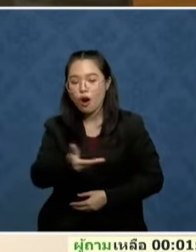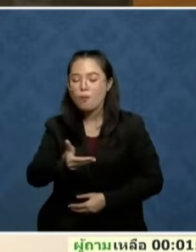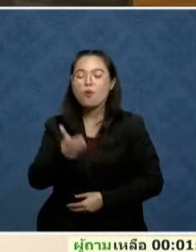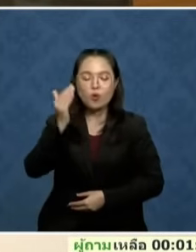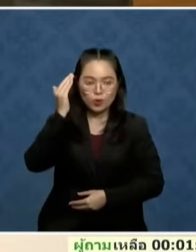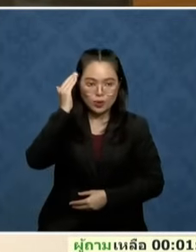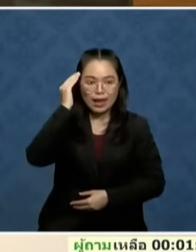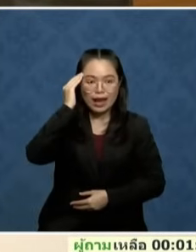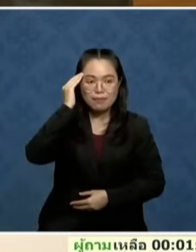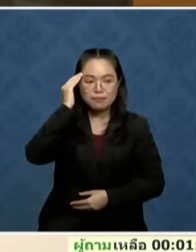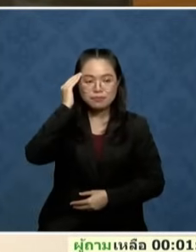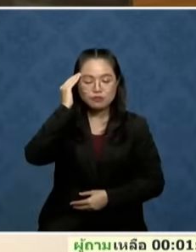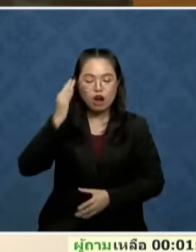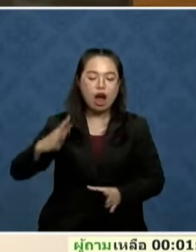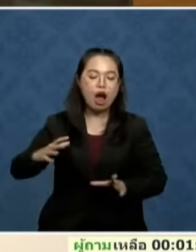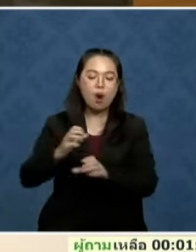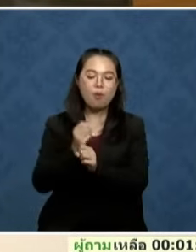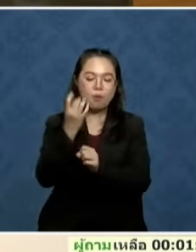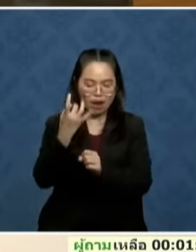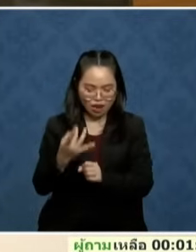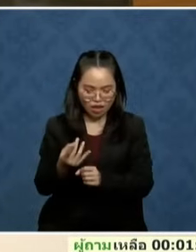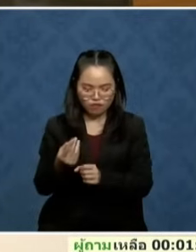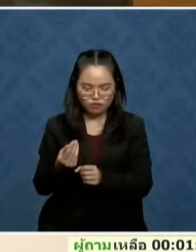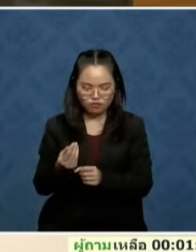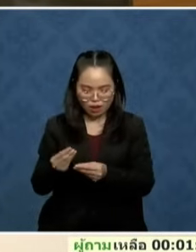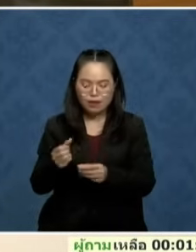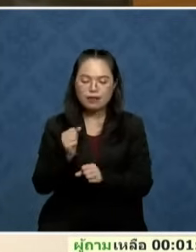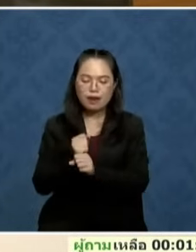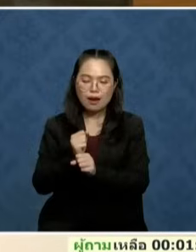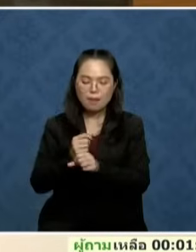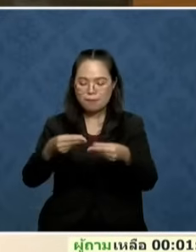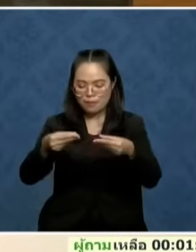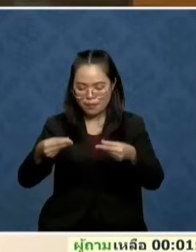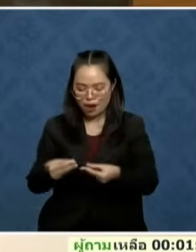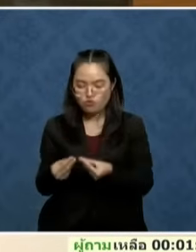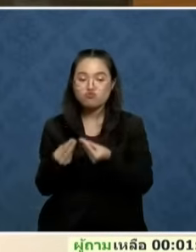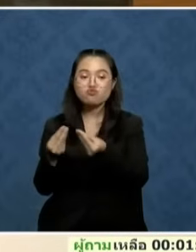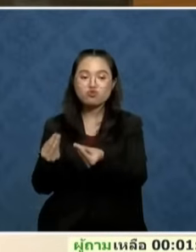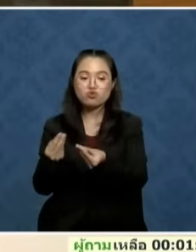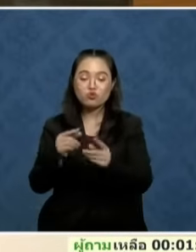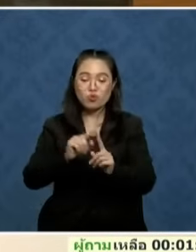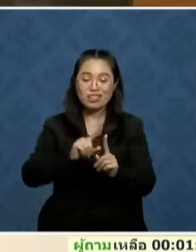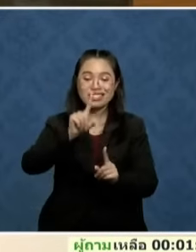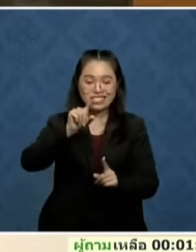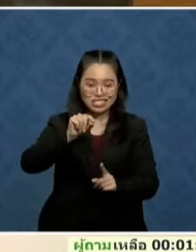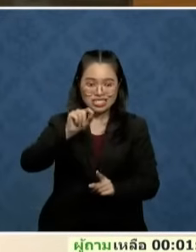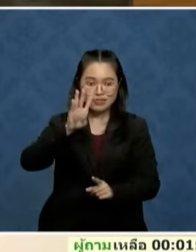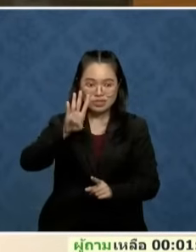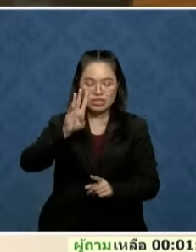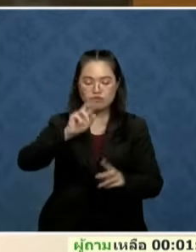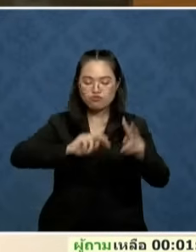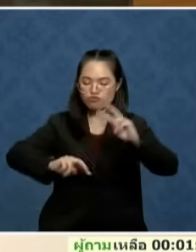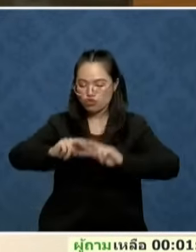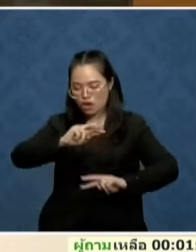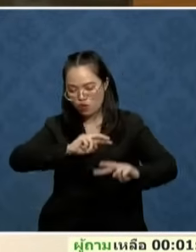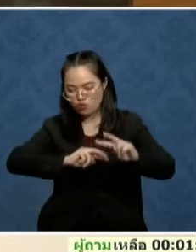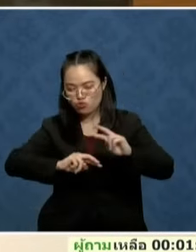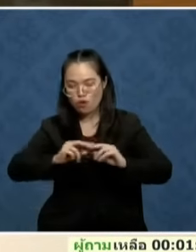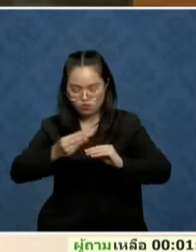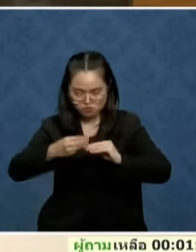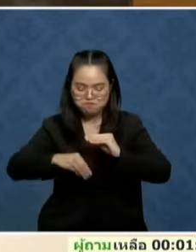ต่อไปซึ่งวันที่24ที่ผมได้กราบเรียนแล้วนะครับจะมีการตรวจสอบเพิ่มเติม